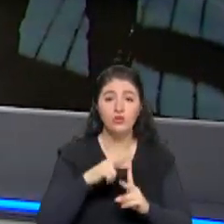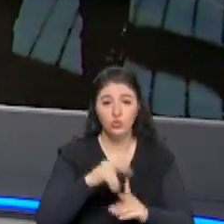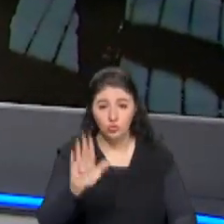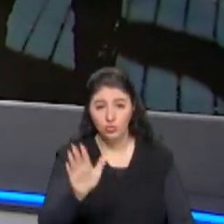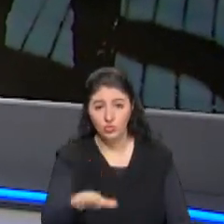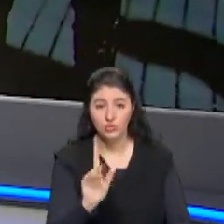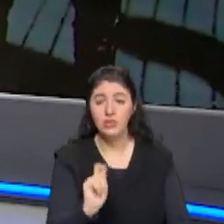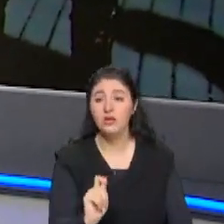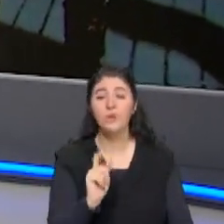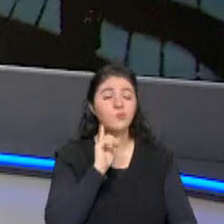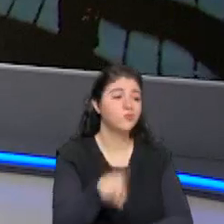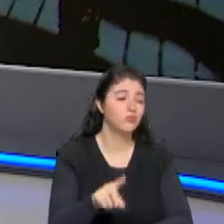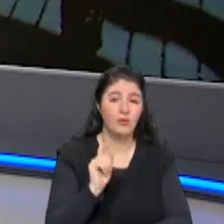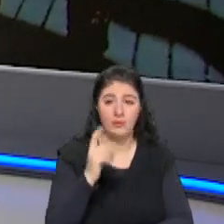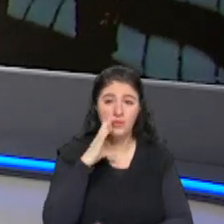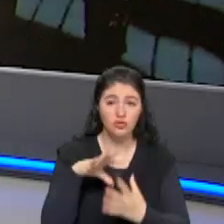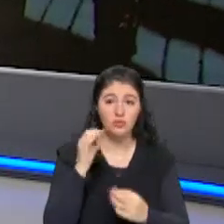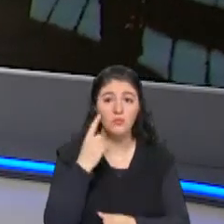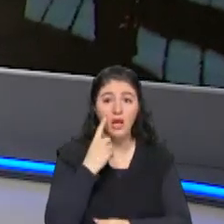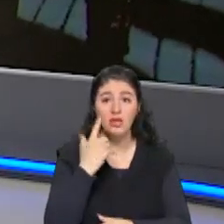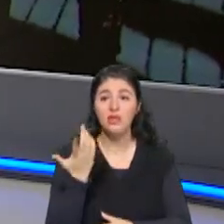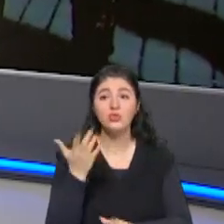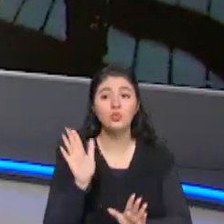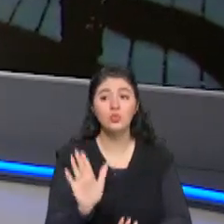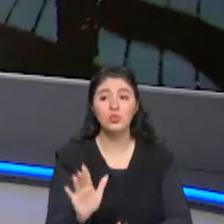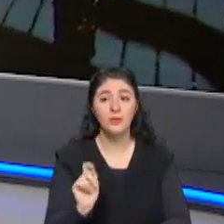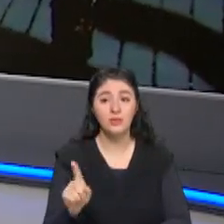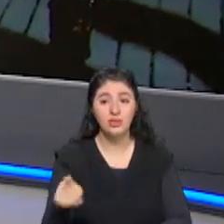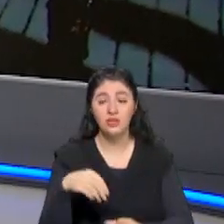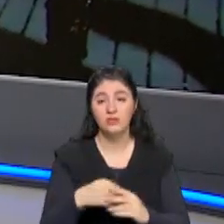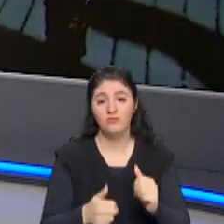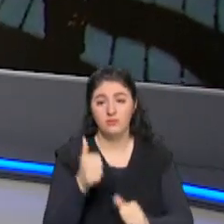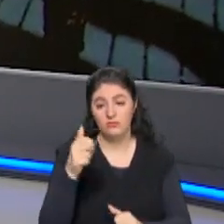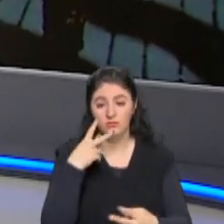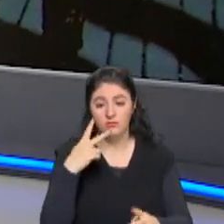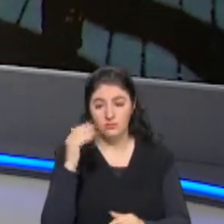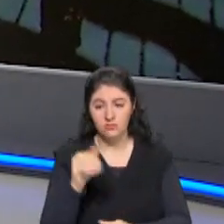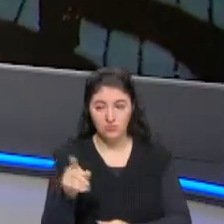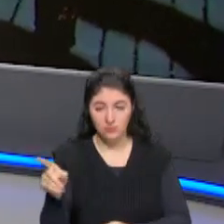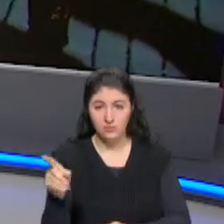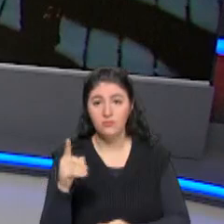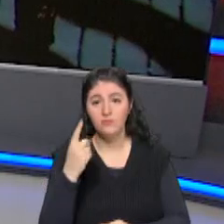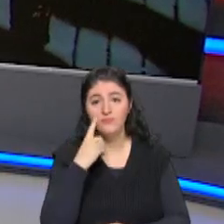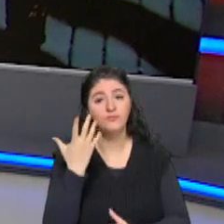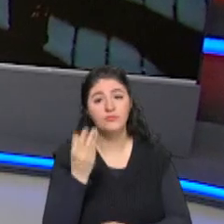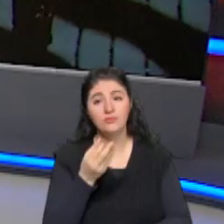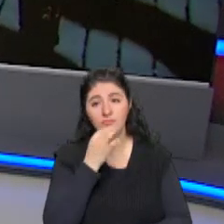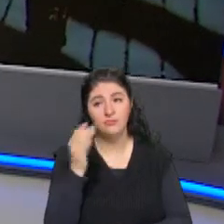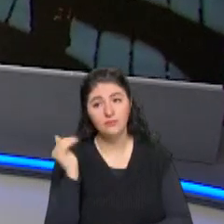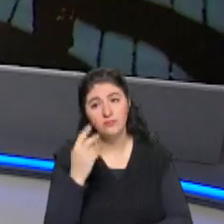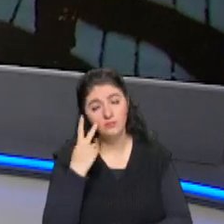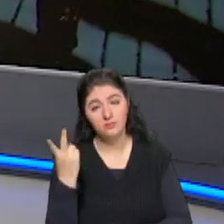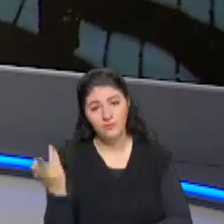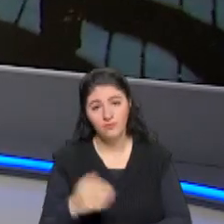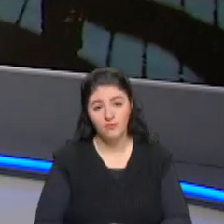dur ihtarına uymayan bir kişi bakın nasıl durduruldu İçişleri Bakanlığı'ndan açıklamalar var Ne oldu Ankara'da gelsin